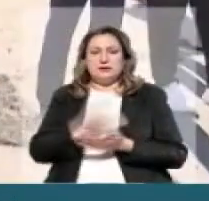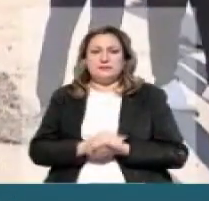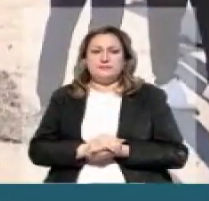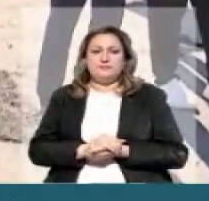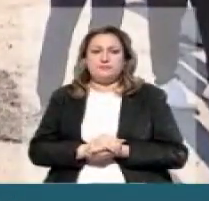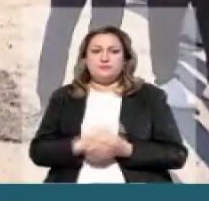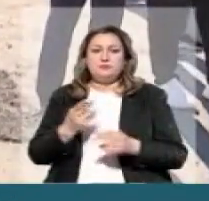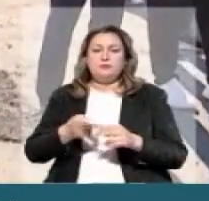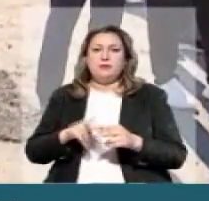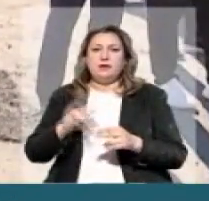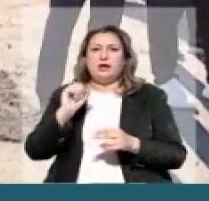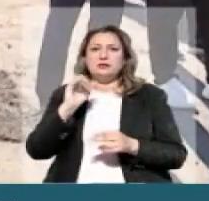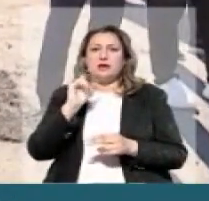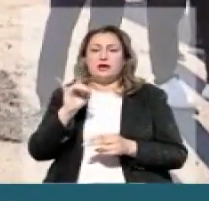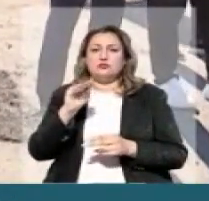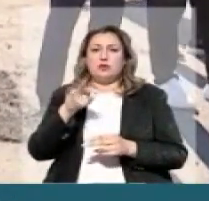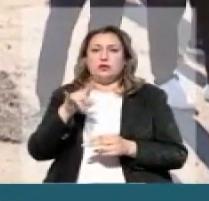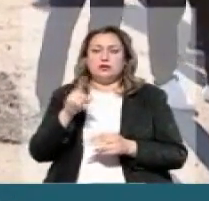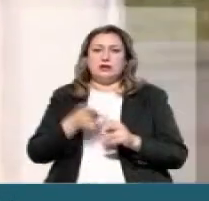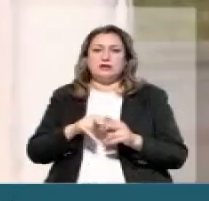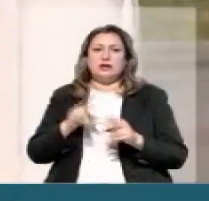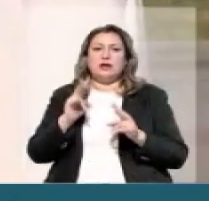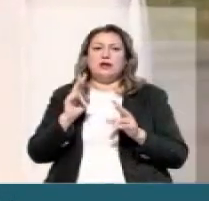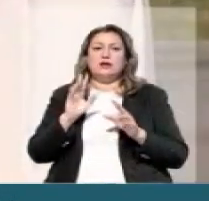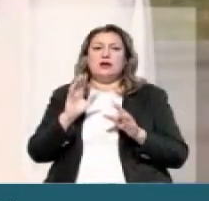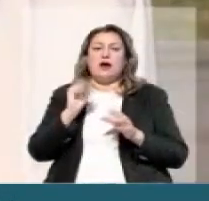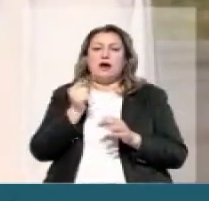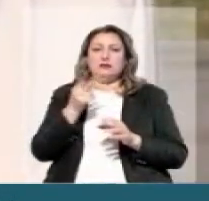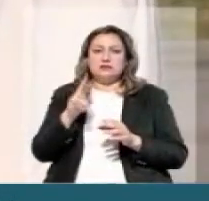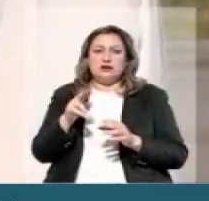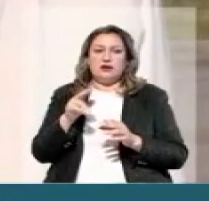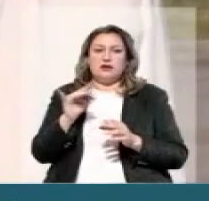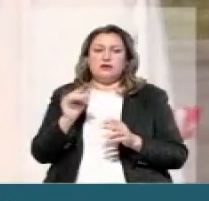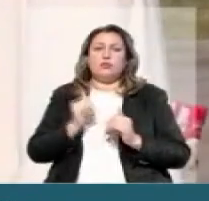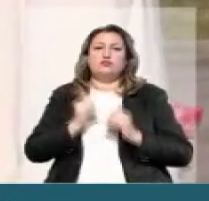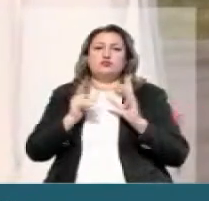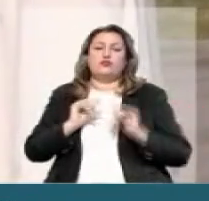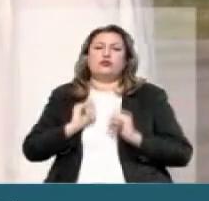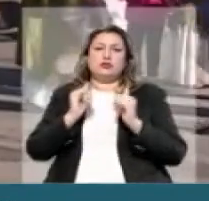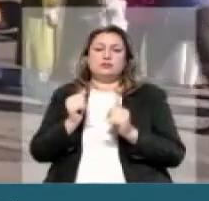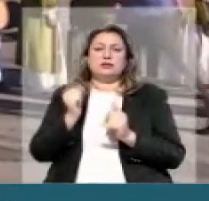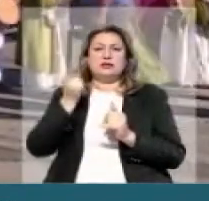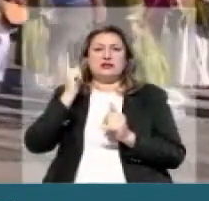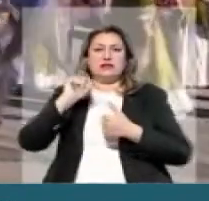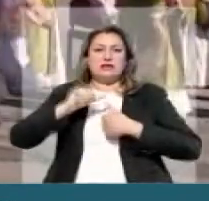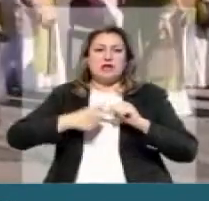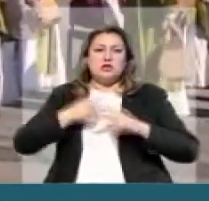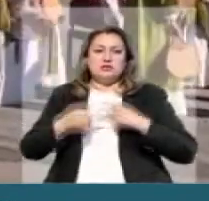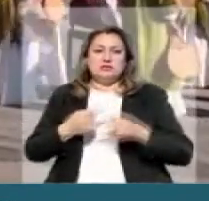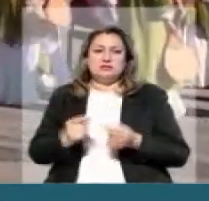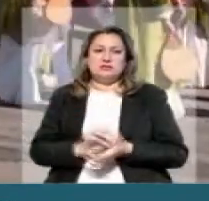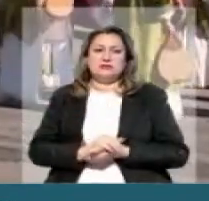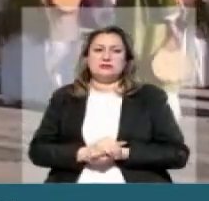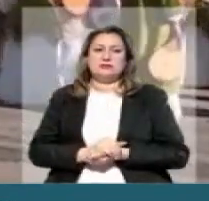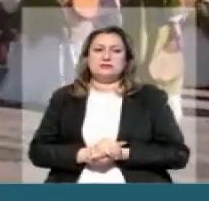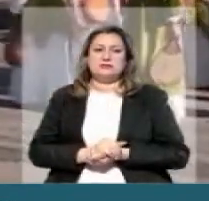азаматтар. Олар акция аясында әлеуметтік аз қамтылған көп балалы отбасыларға баспана беріп, қолдау көрсетуге келген. Асар үме жолына